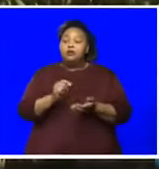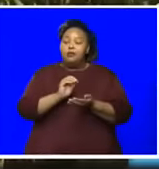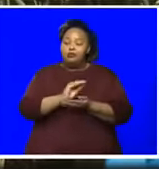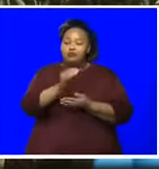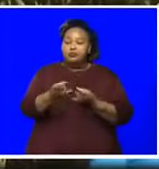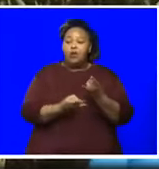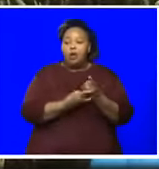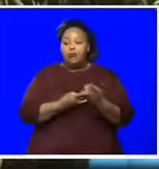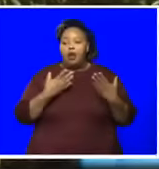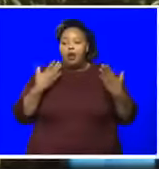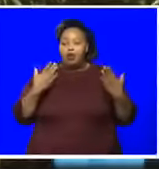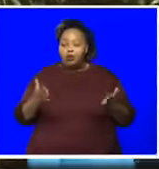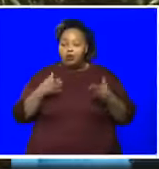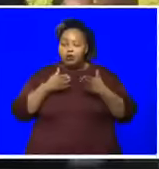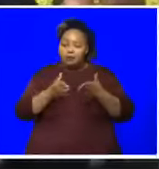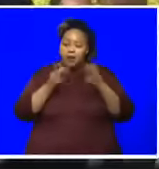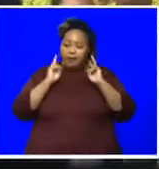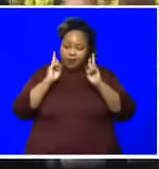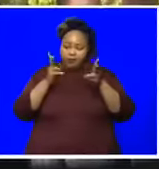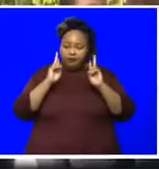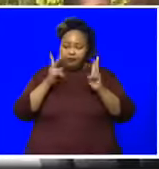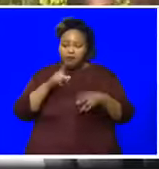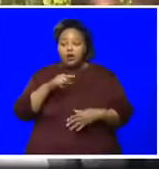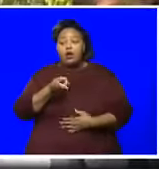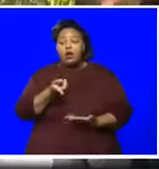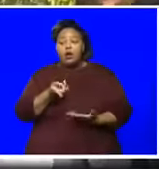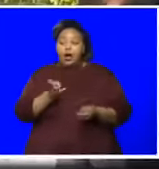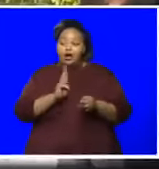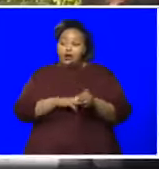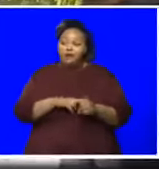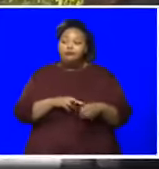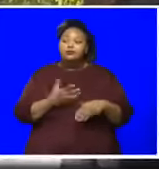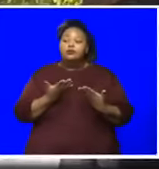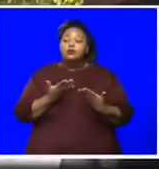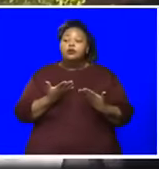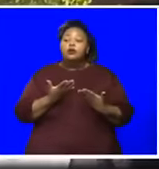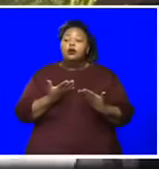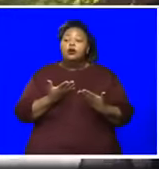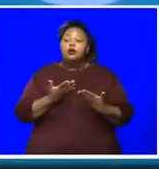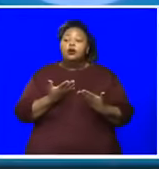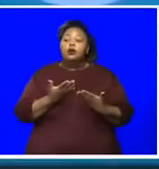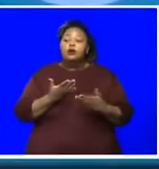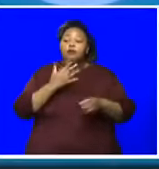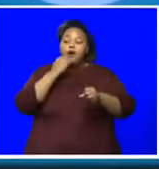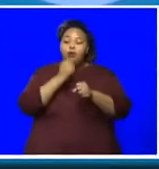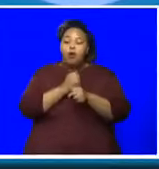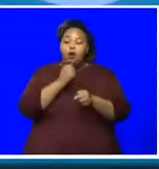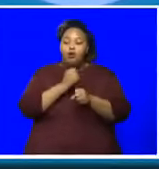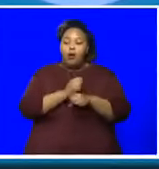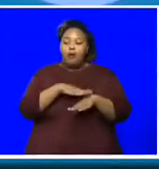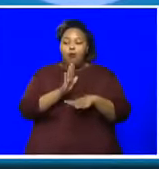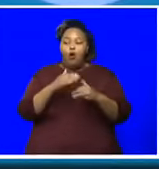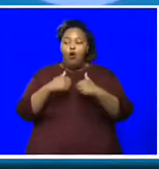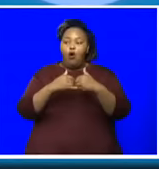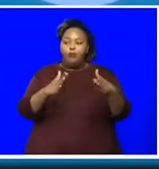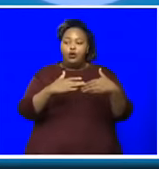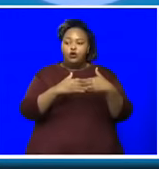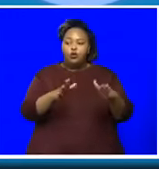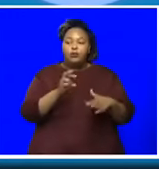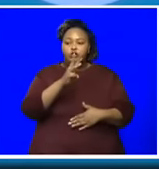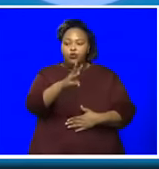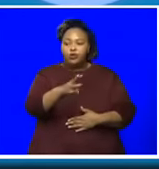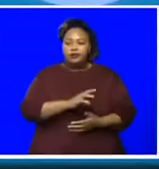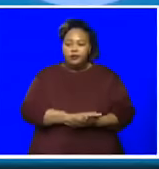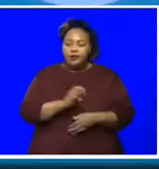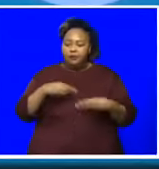eVeni noma letekuvakasha lekufaka ikhatsi ke nekungeteka kwemisebenti ke bantwana bemaSwati. As the Ministry of Tourism